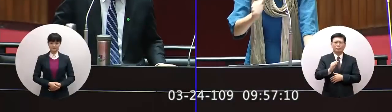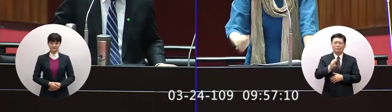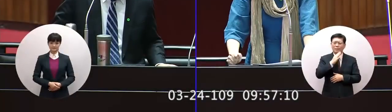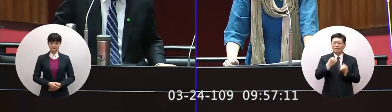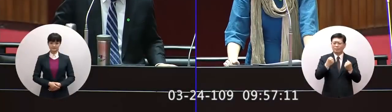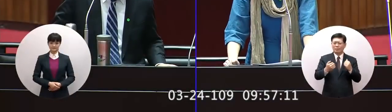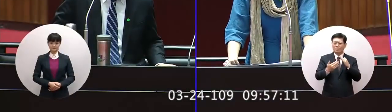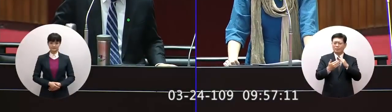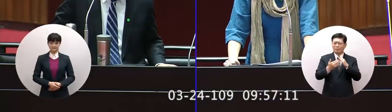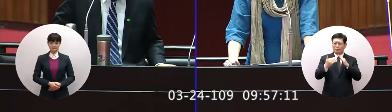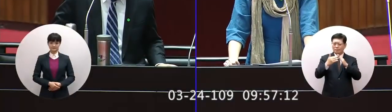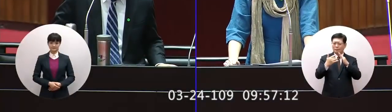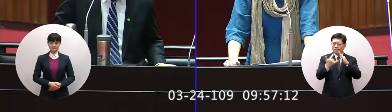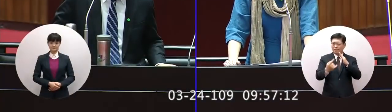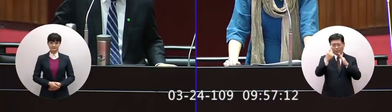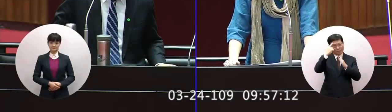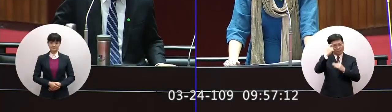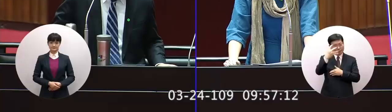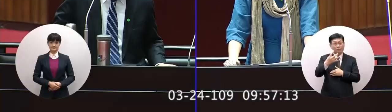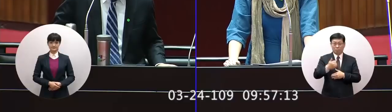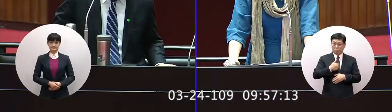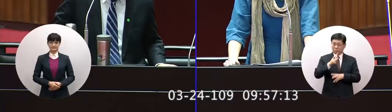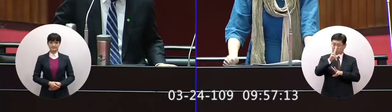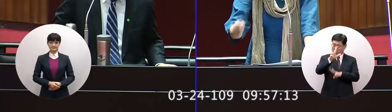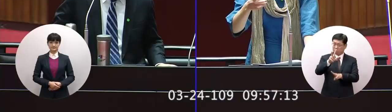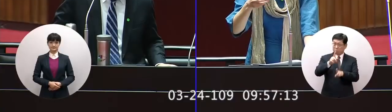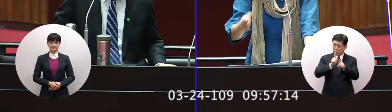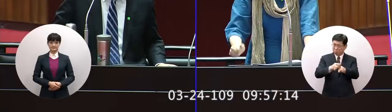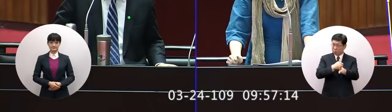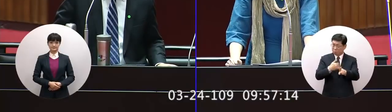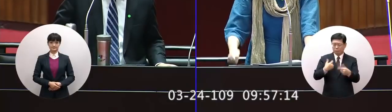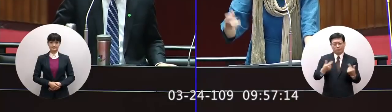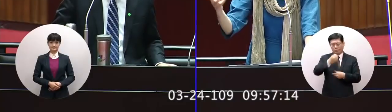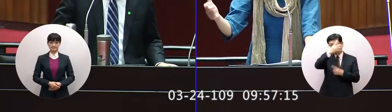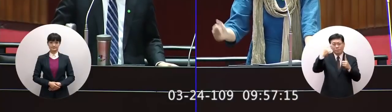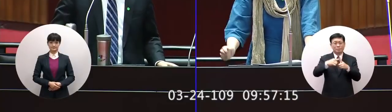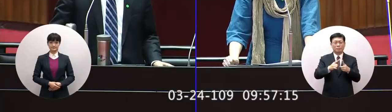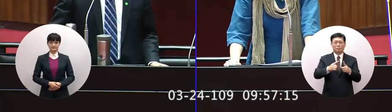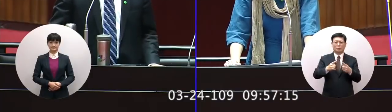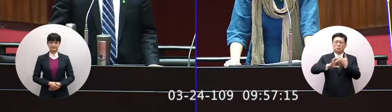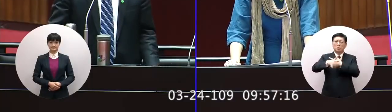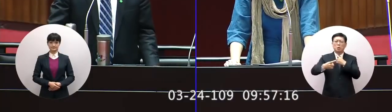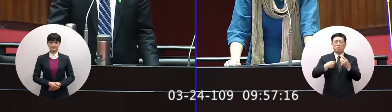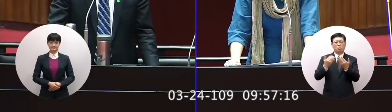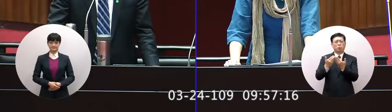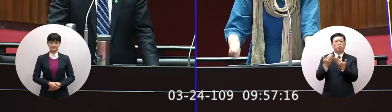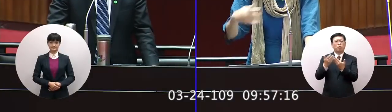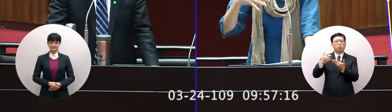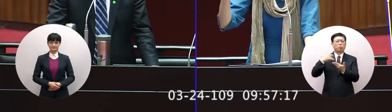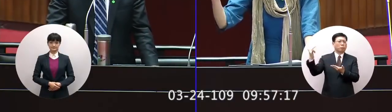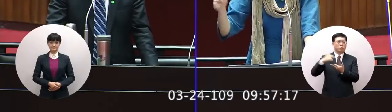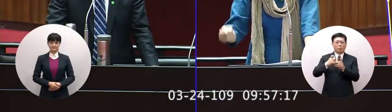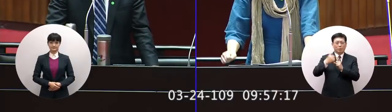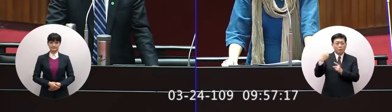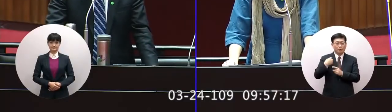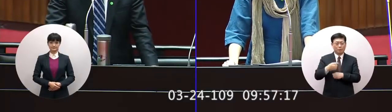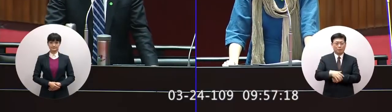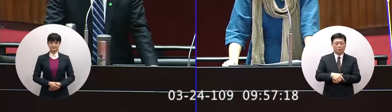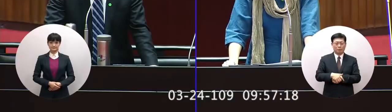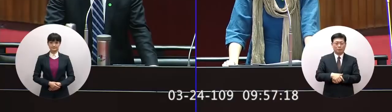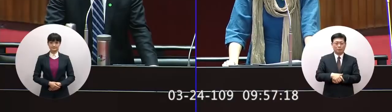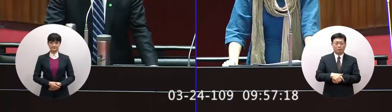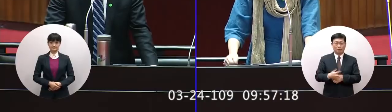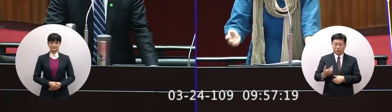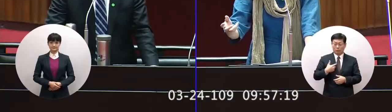是在居家的检疫它是不是能够100%的落实呢？你看现在很多年轻人，因为很多是外国留学生回来嘛，我们台湾到外国的留